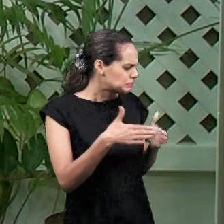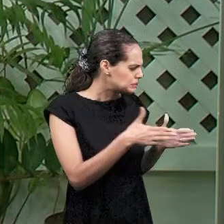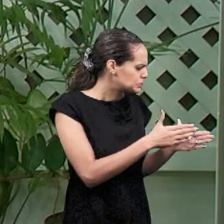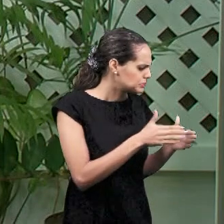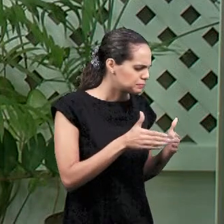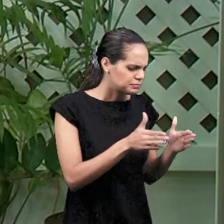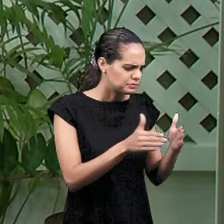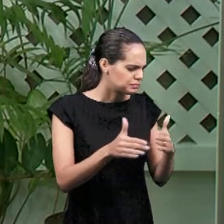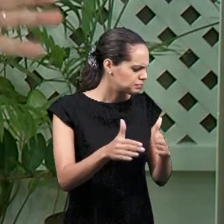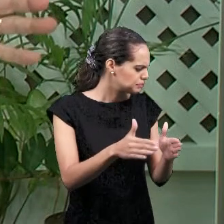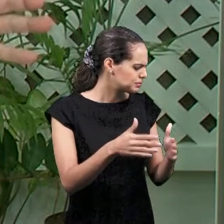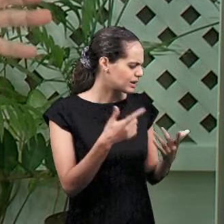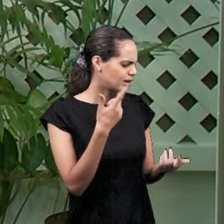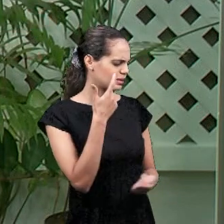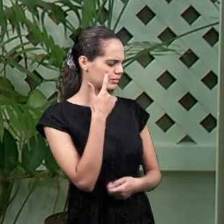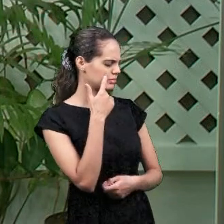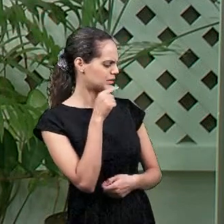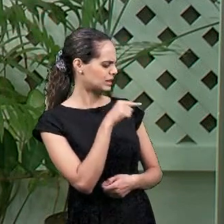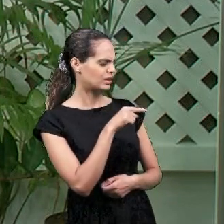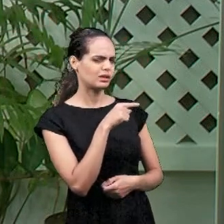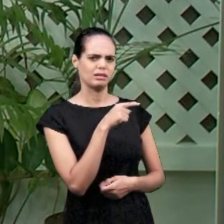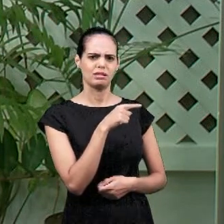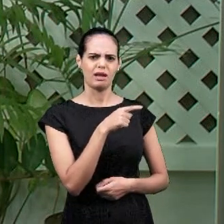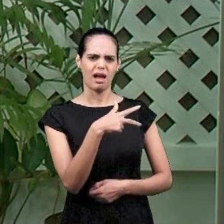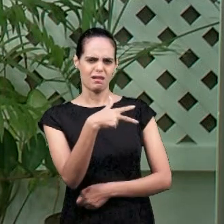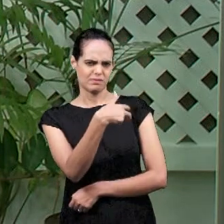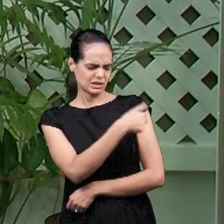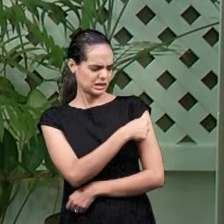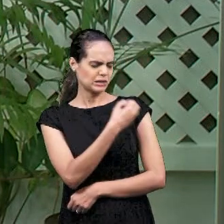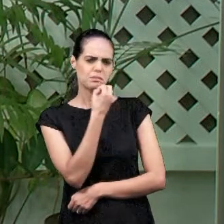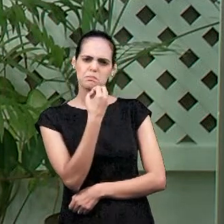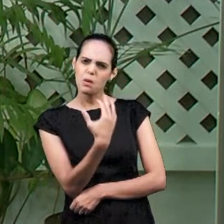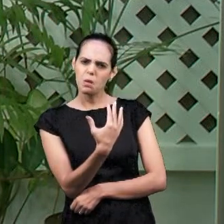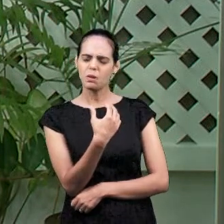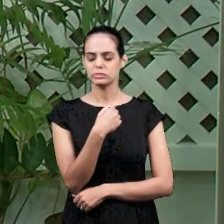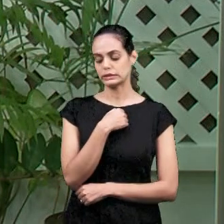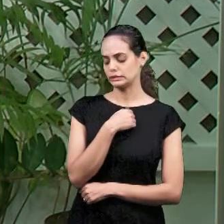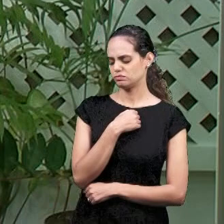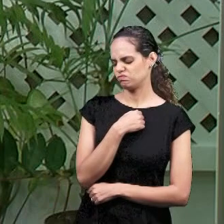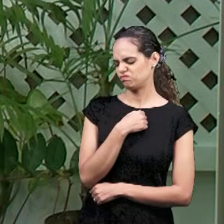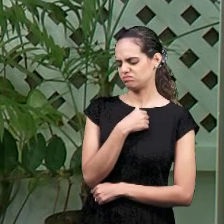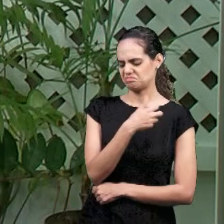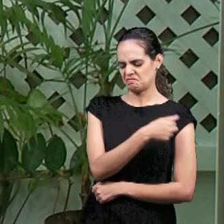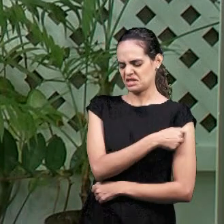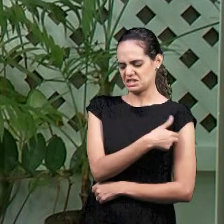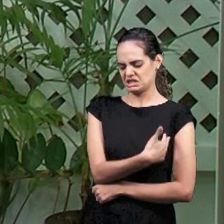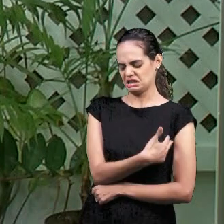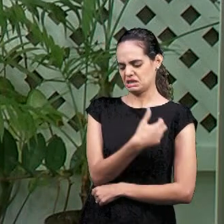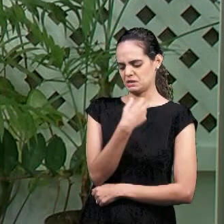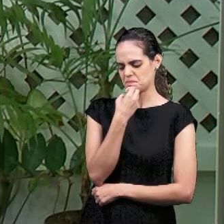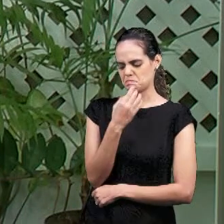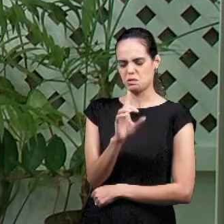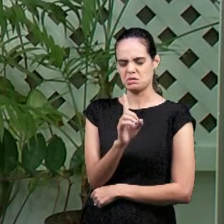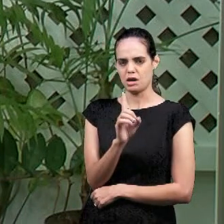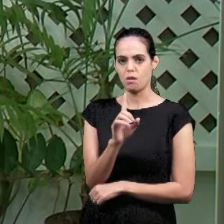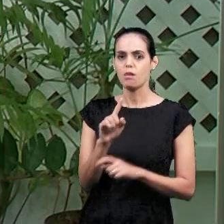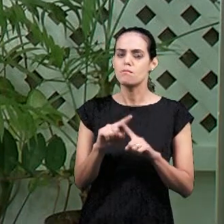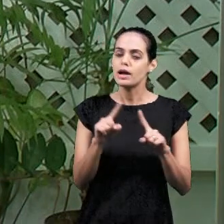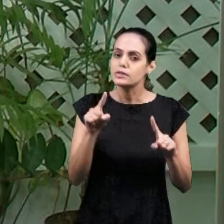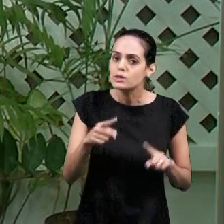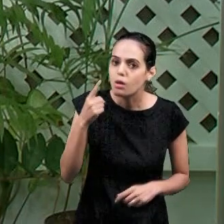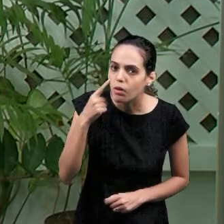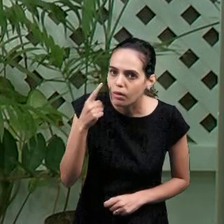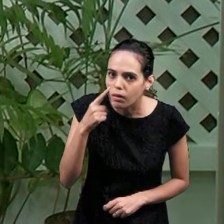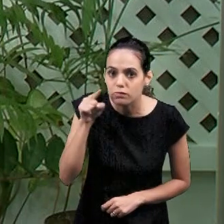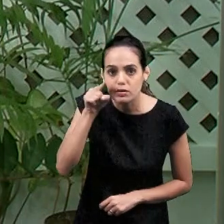Le monde, il y a quelque chose que certains pensent que